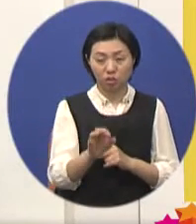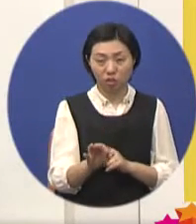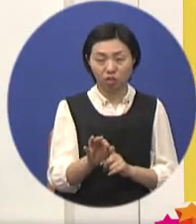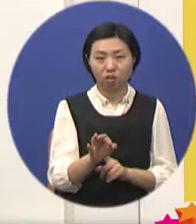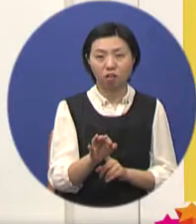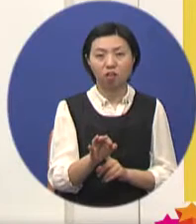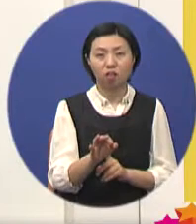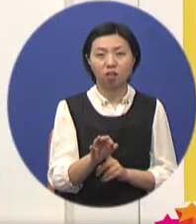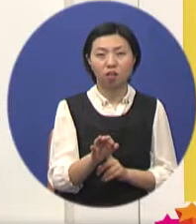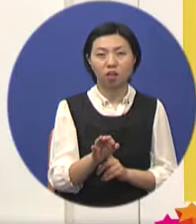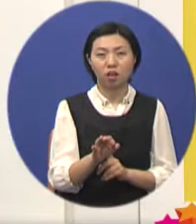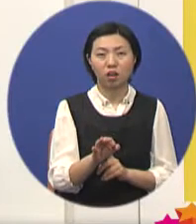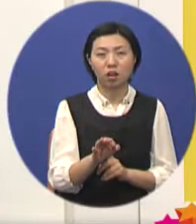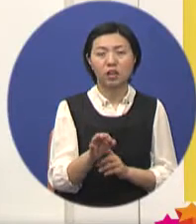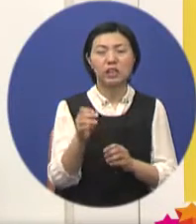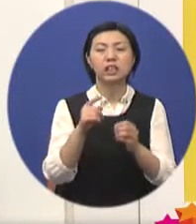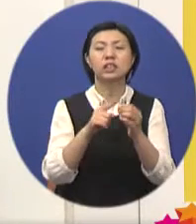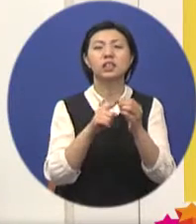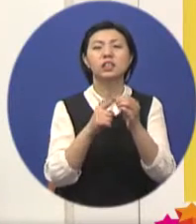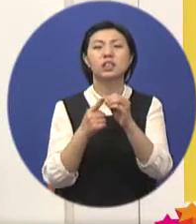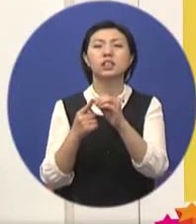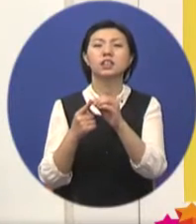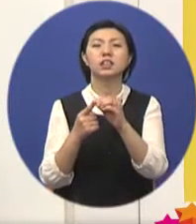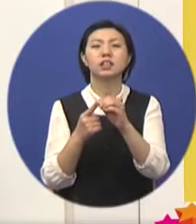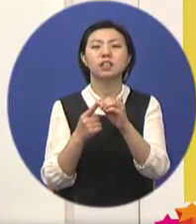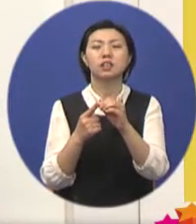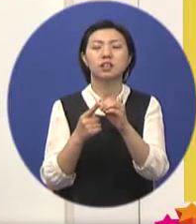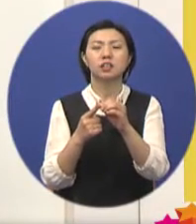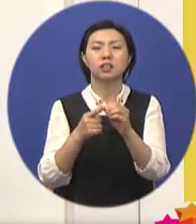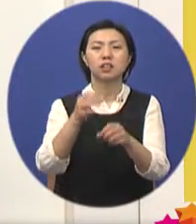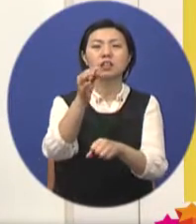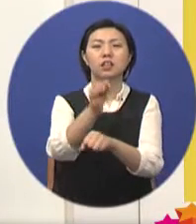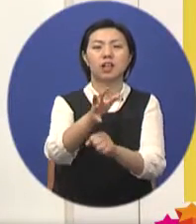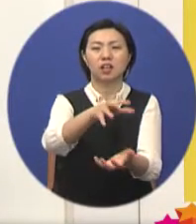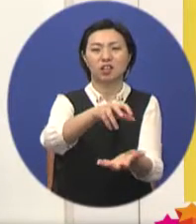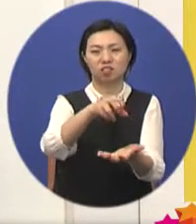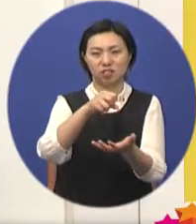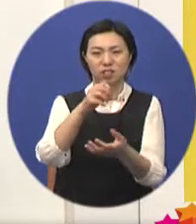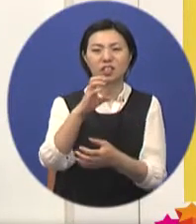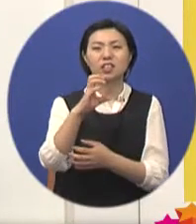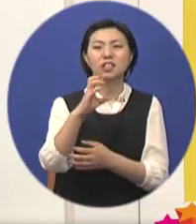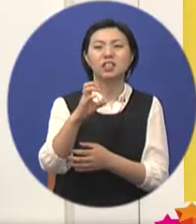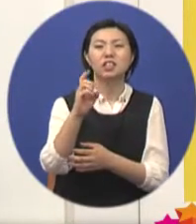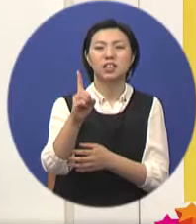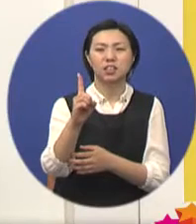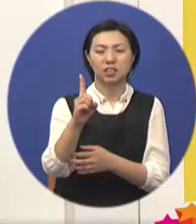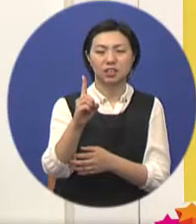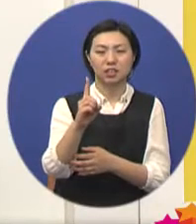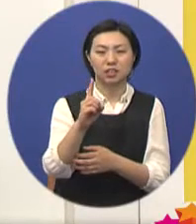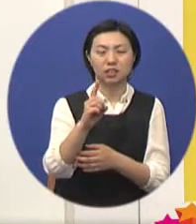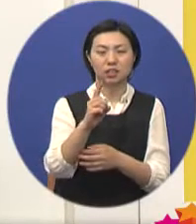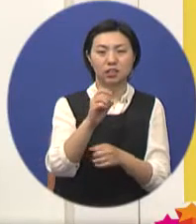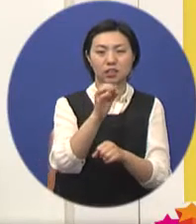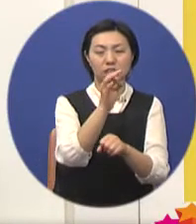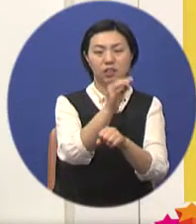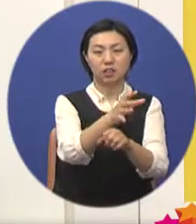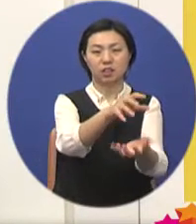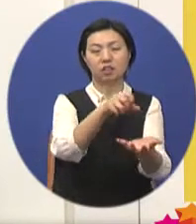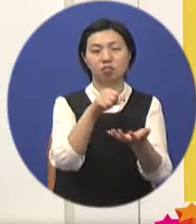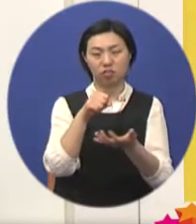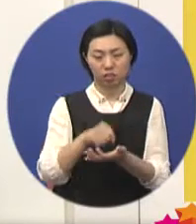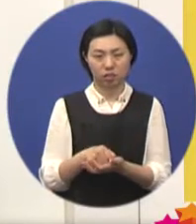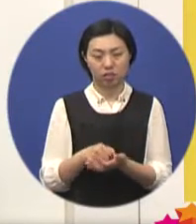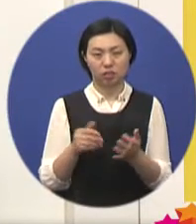저기 방석 깎아 실. 예. 그거 이제 구입해갖고 오느라고. 네. 무슨 실을요? 저거.